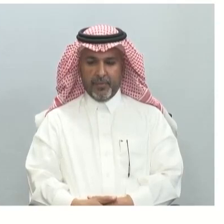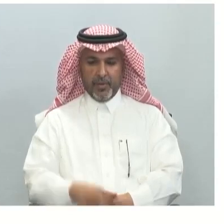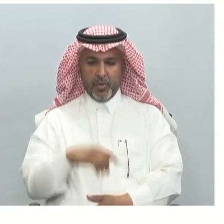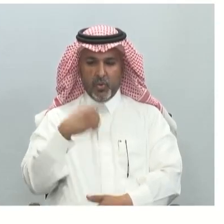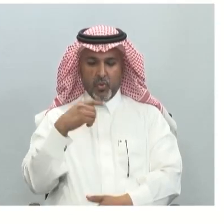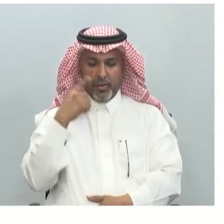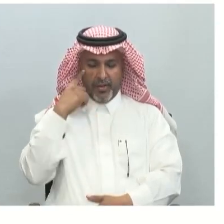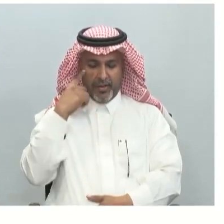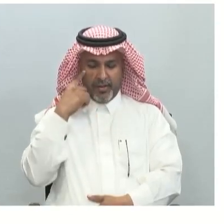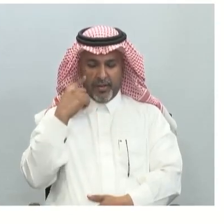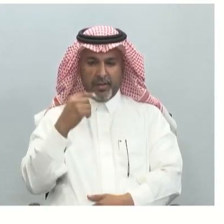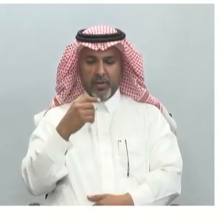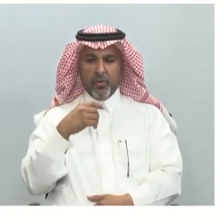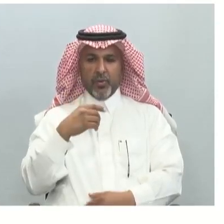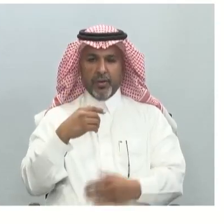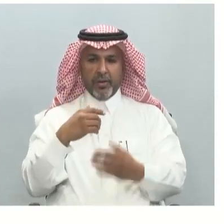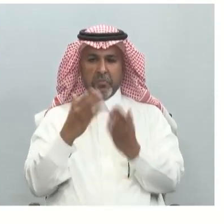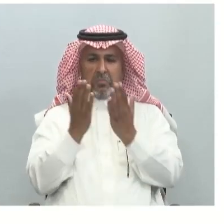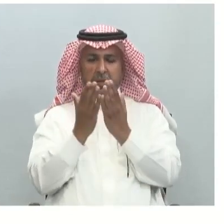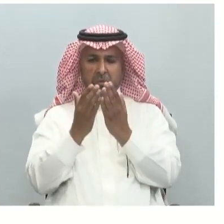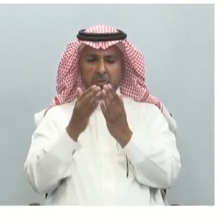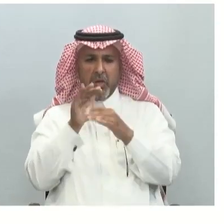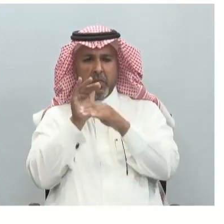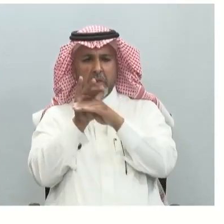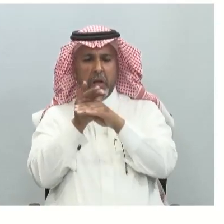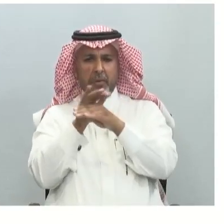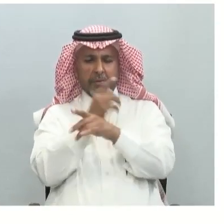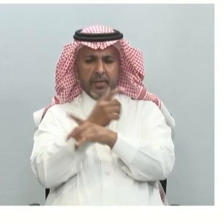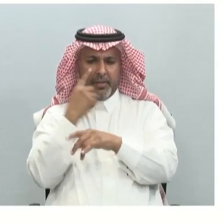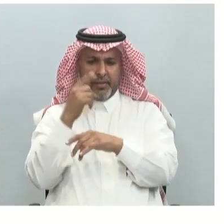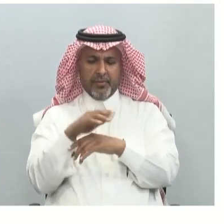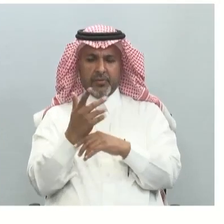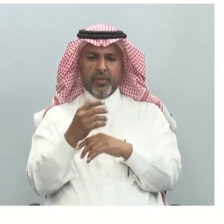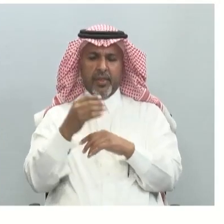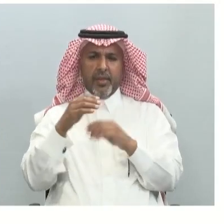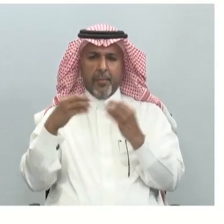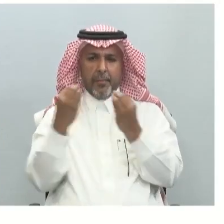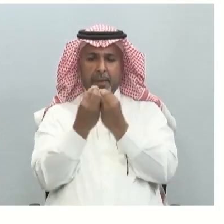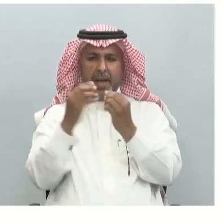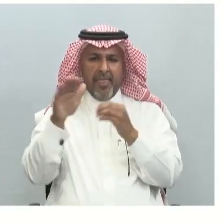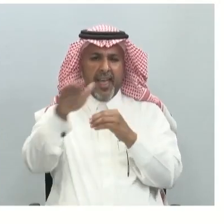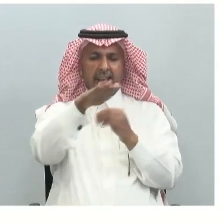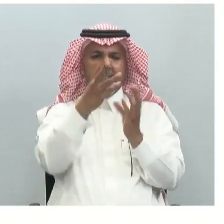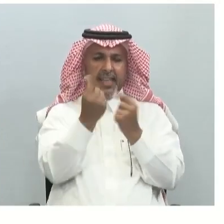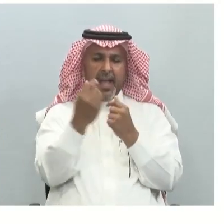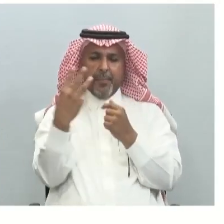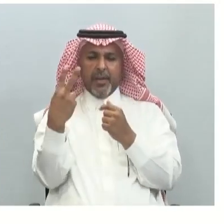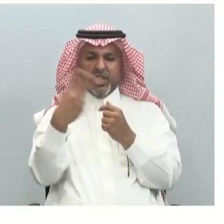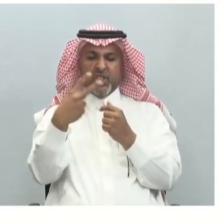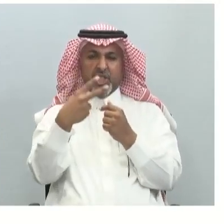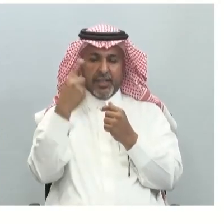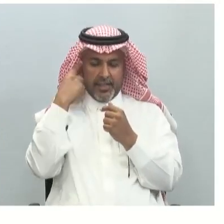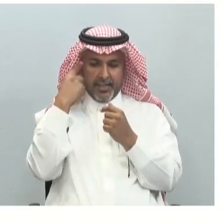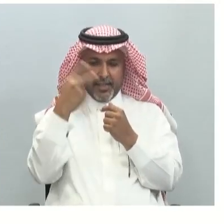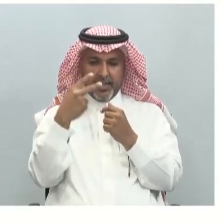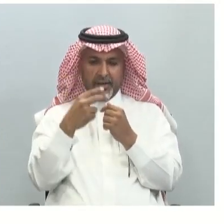لدينا هنا في محاضرات حضر عشرين شخصا محاضره ثم غادروا القاعه في مجموعات ثنائيه غادروا في